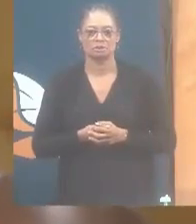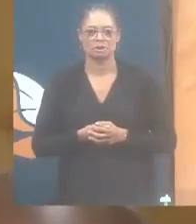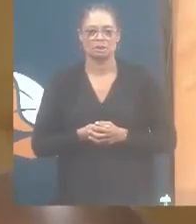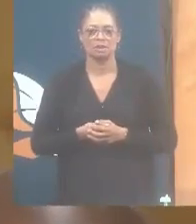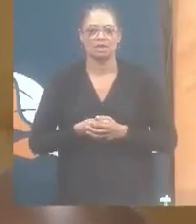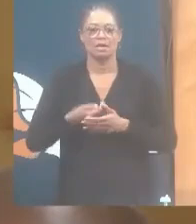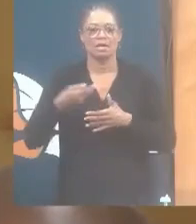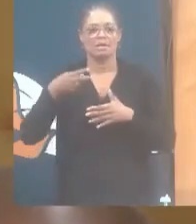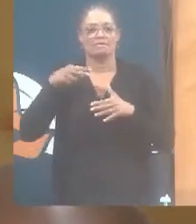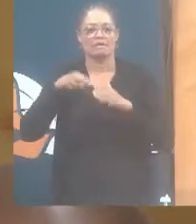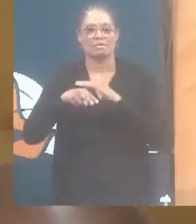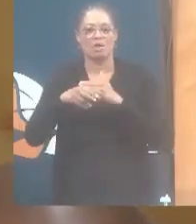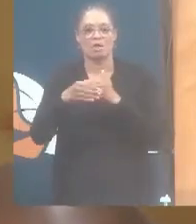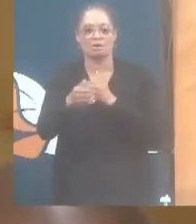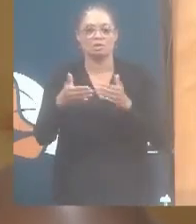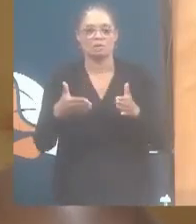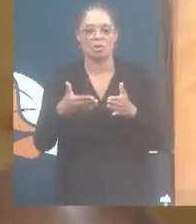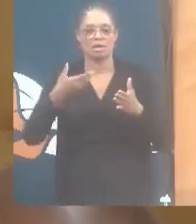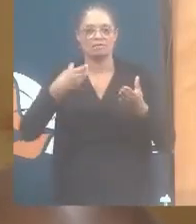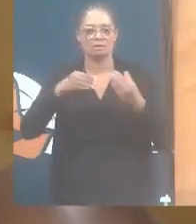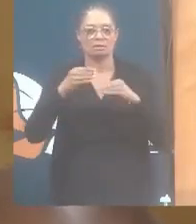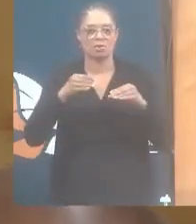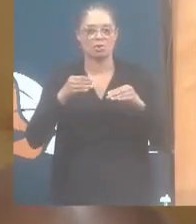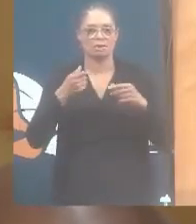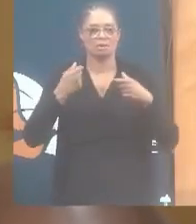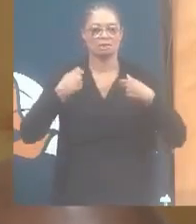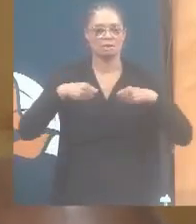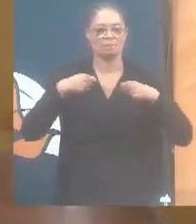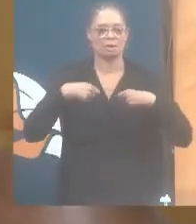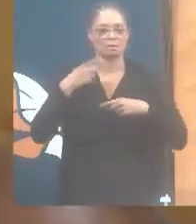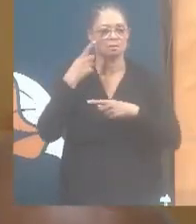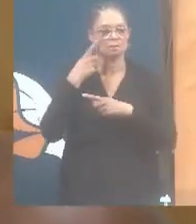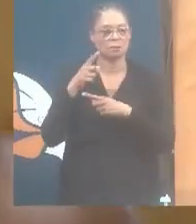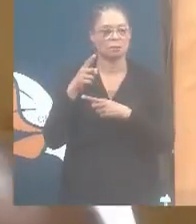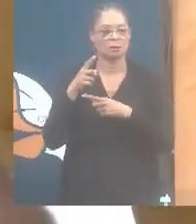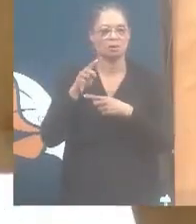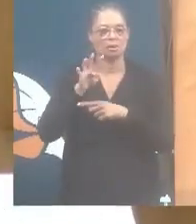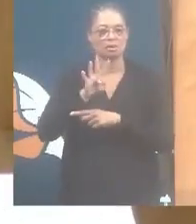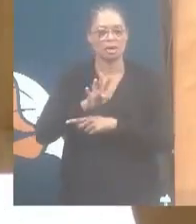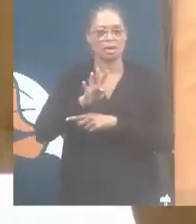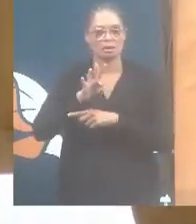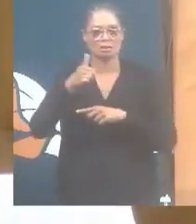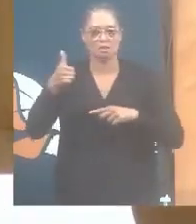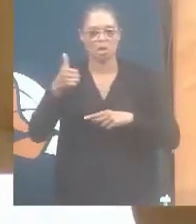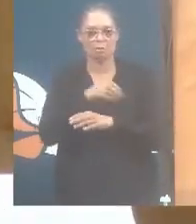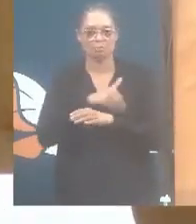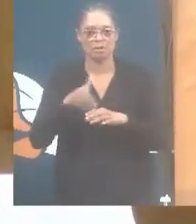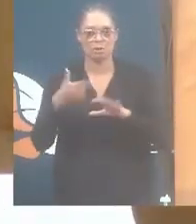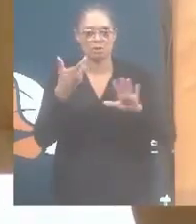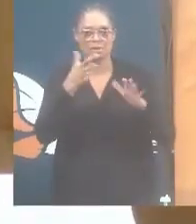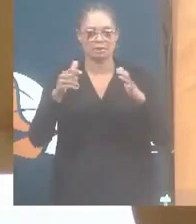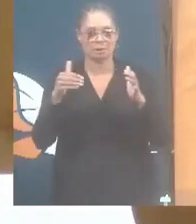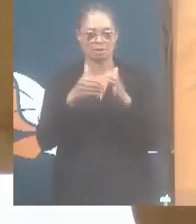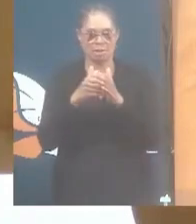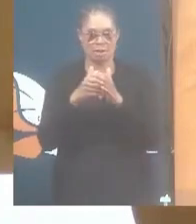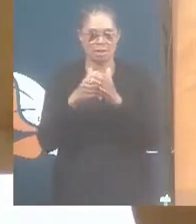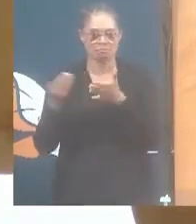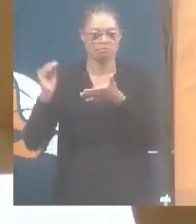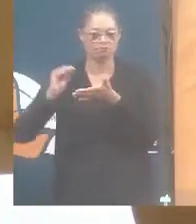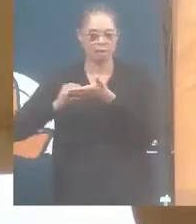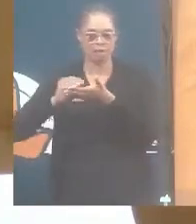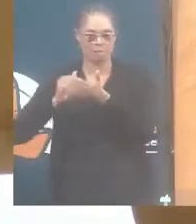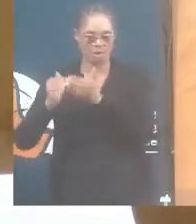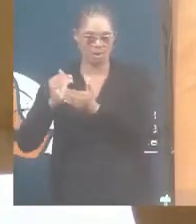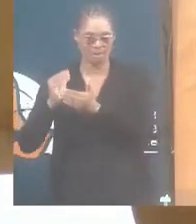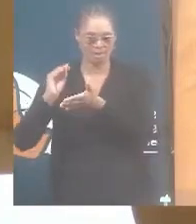virement à la section d'investissement en dépenses pour 41 700 000 qui étaient programmés. Et je ne